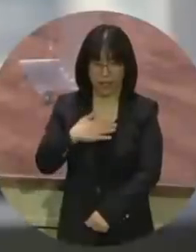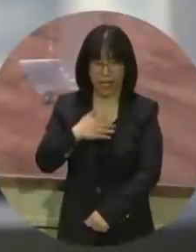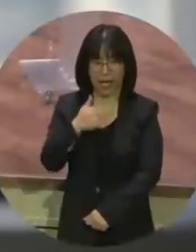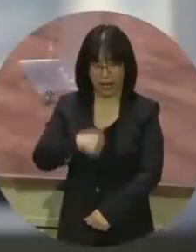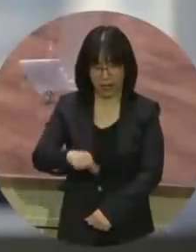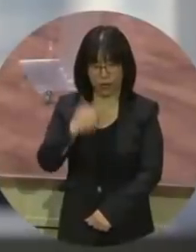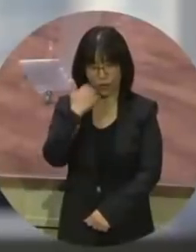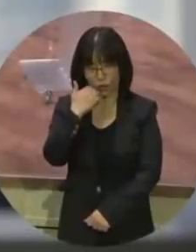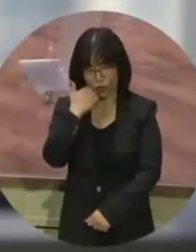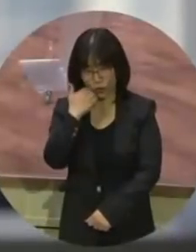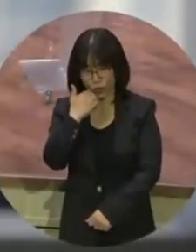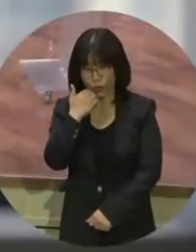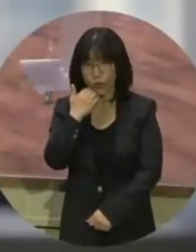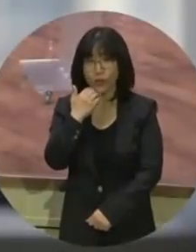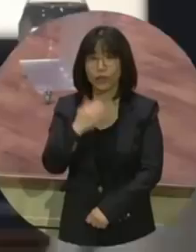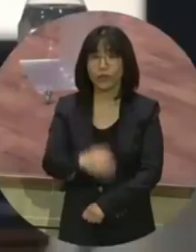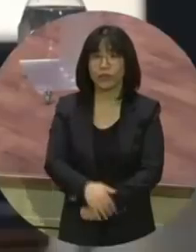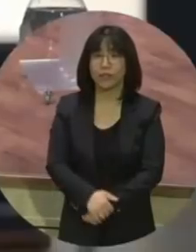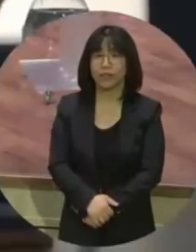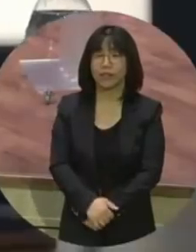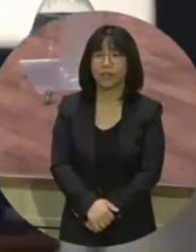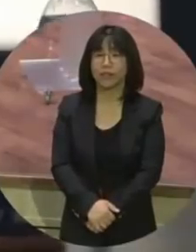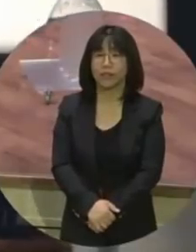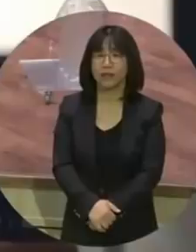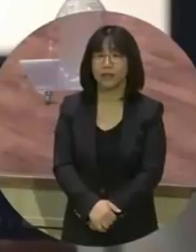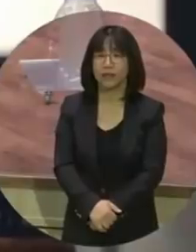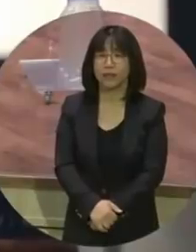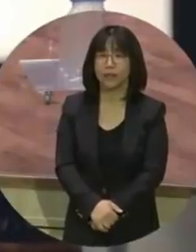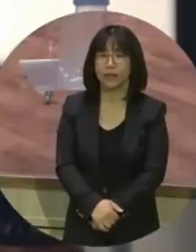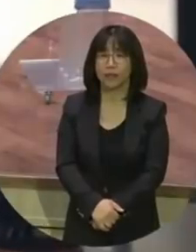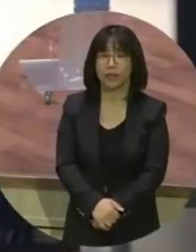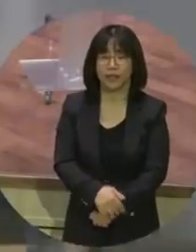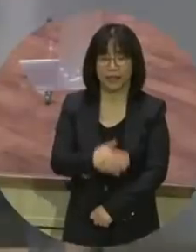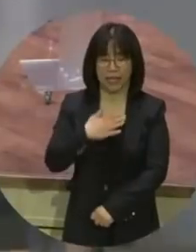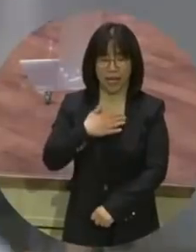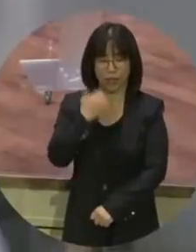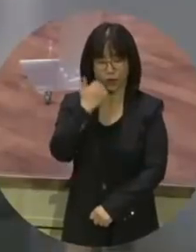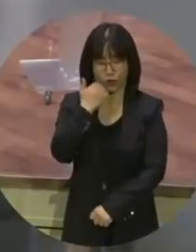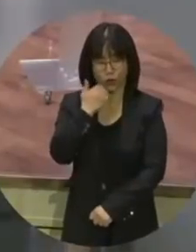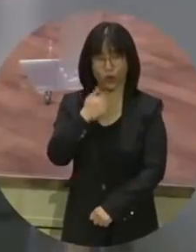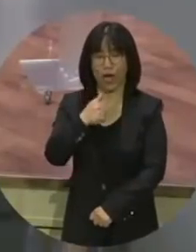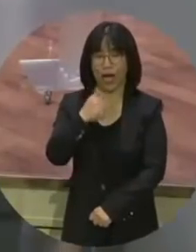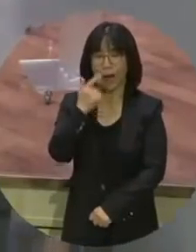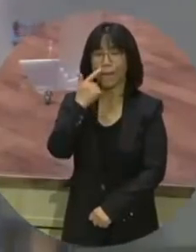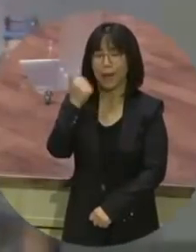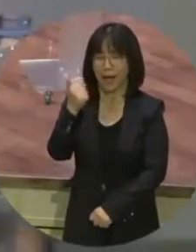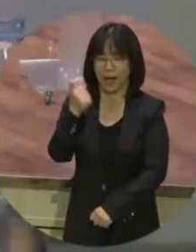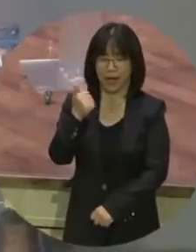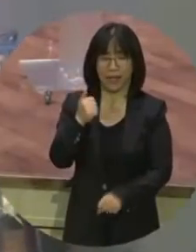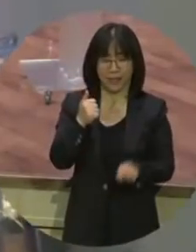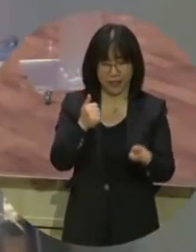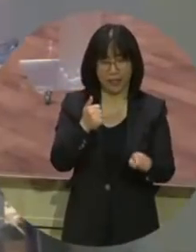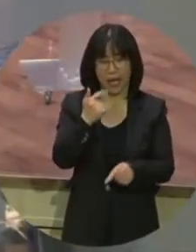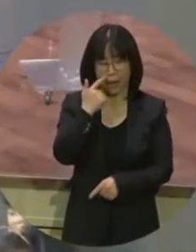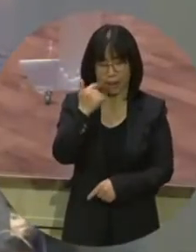저 영우 아버지 되는 사람입니다. 조유섭 아빠. 진영이 아빠.